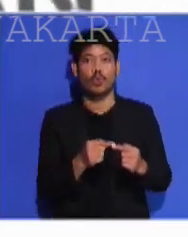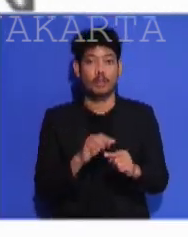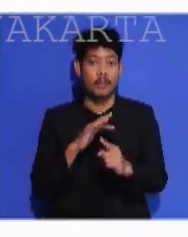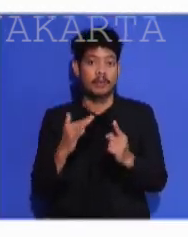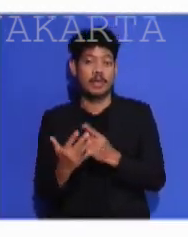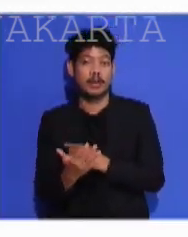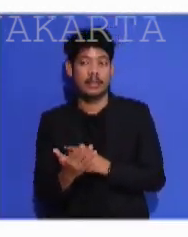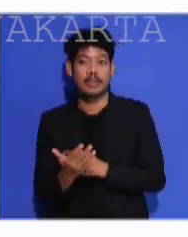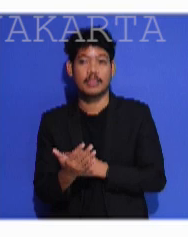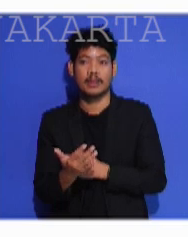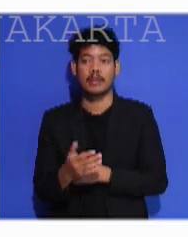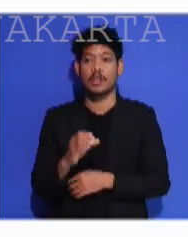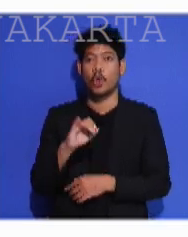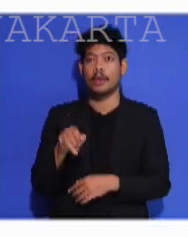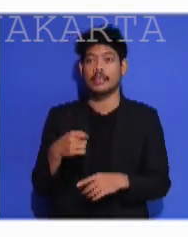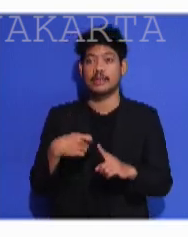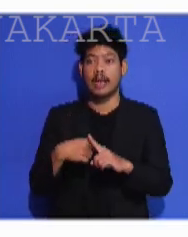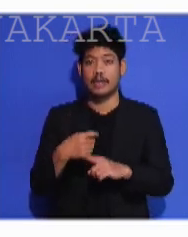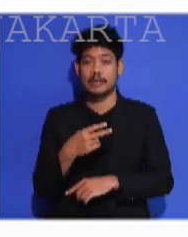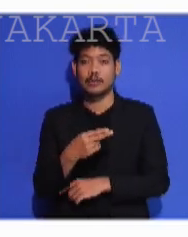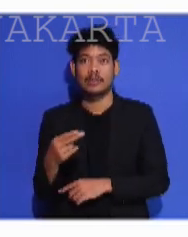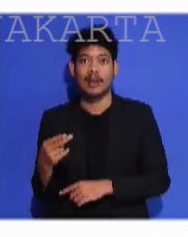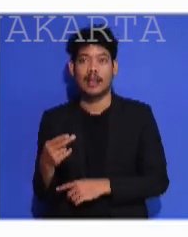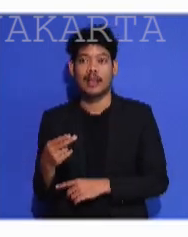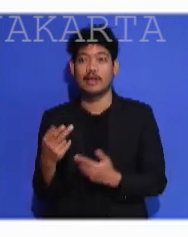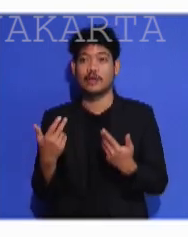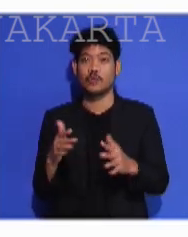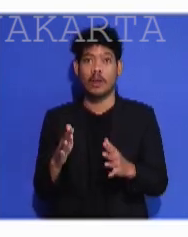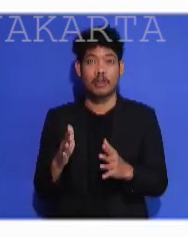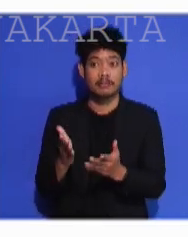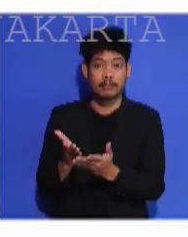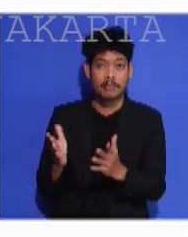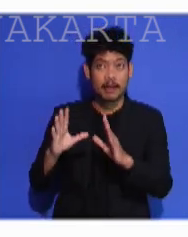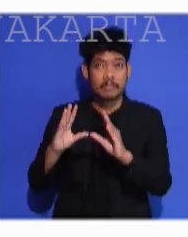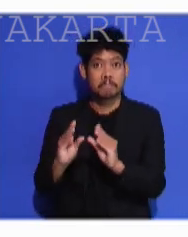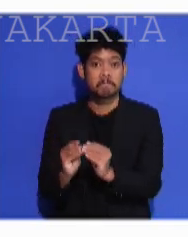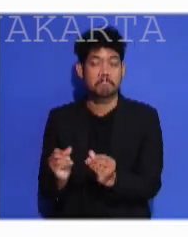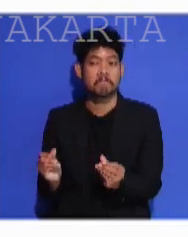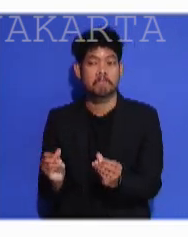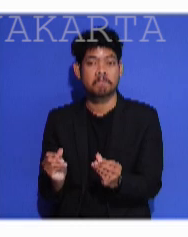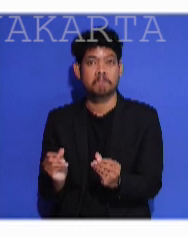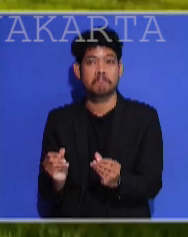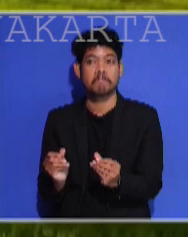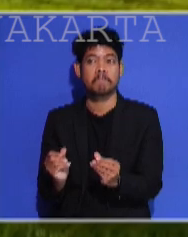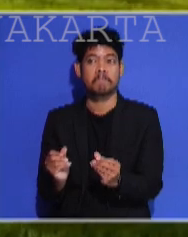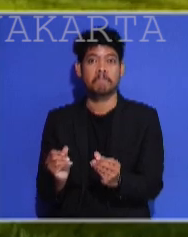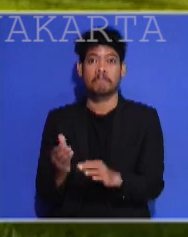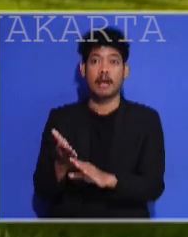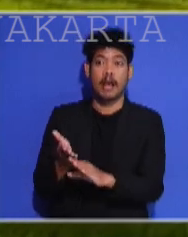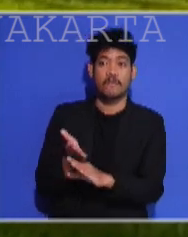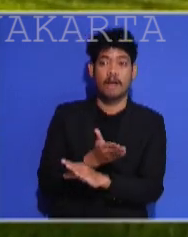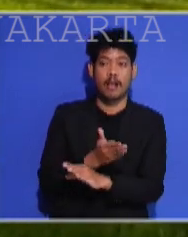Otoritas Jasa Keuangan Republik Indonesia telah membubarkan en dana pensiun sejak awal tahun 202 hingga